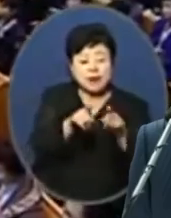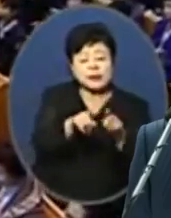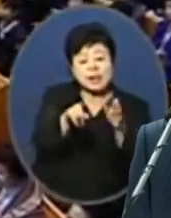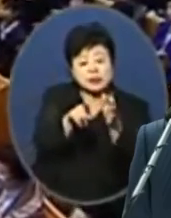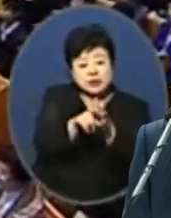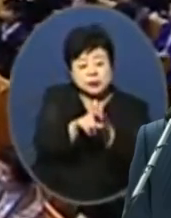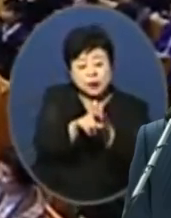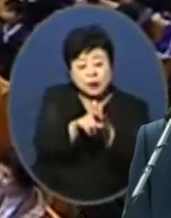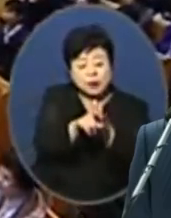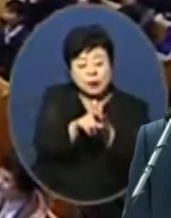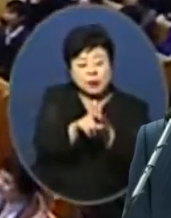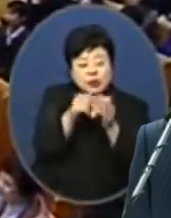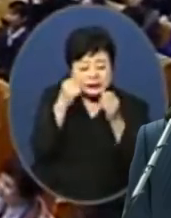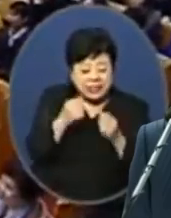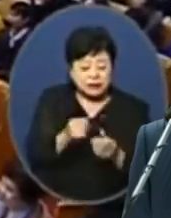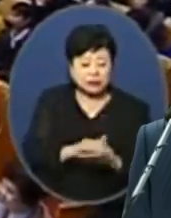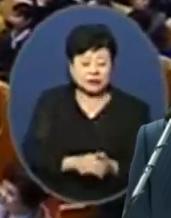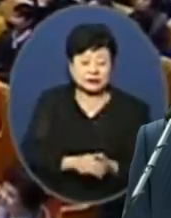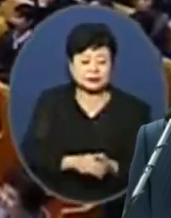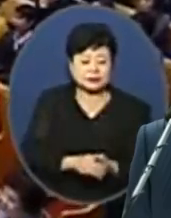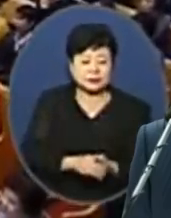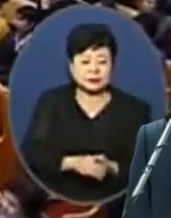믿음으로 살고